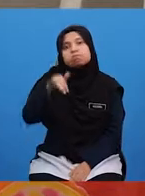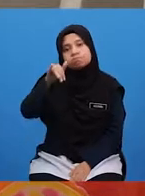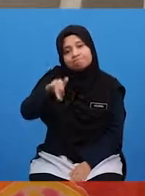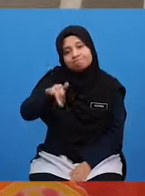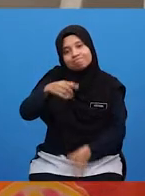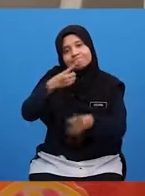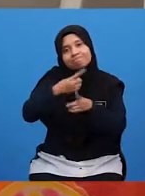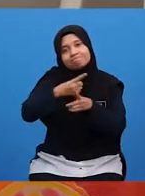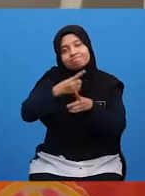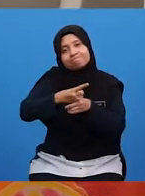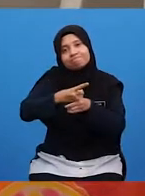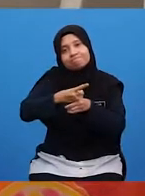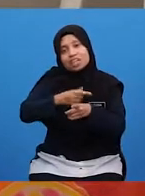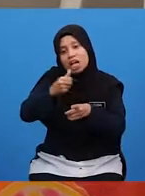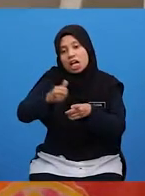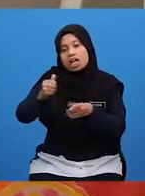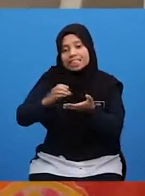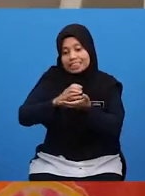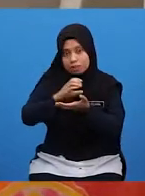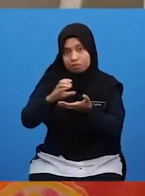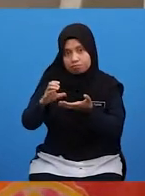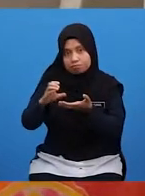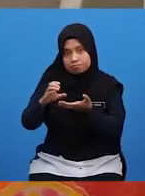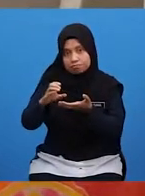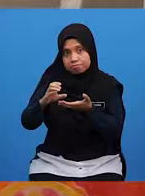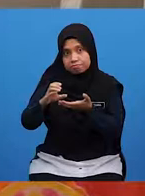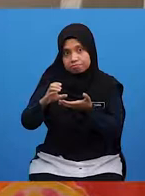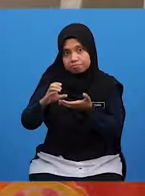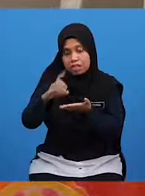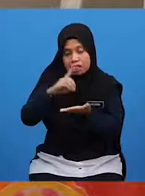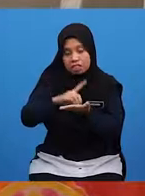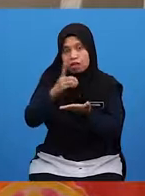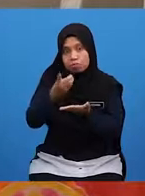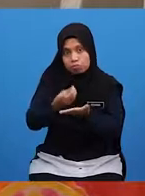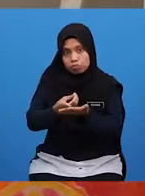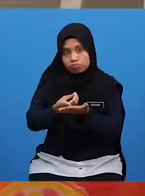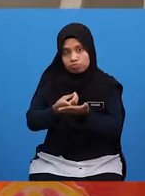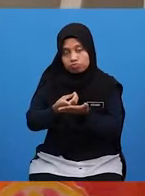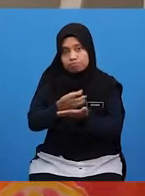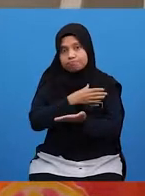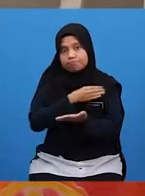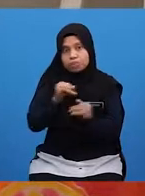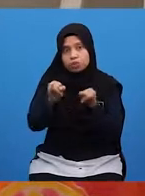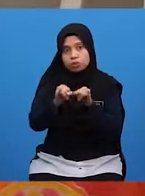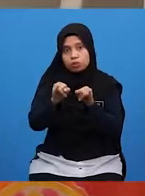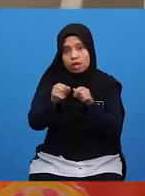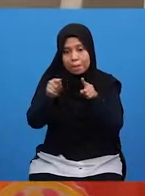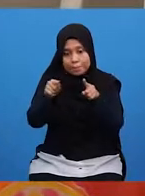Ya, betul. Alat cantik, set dapur gas dan juga